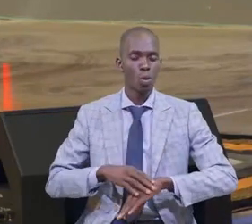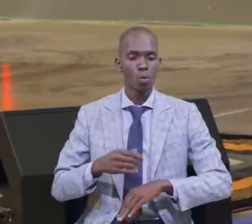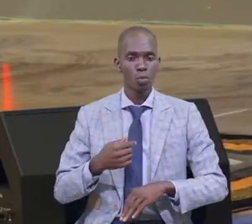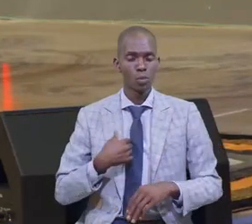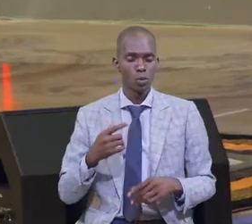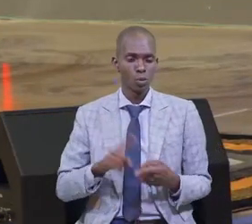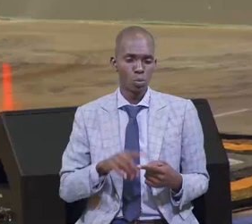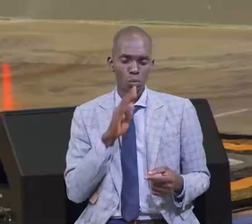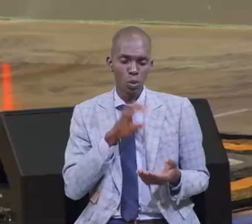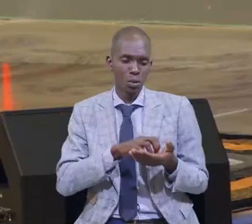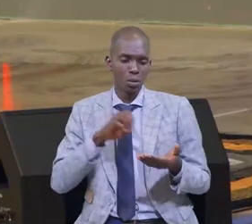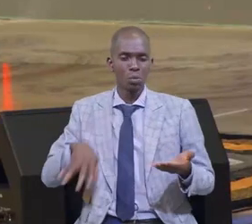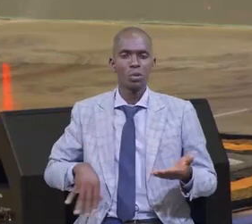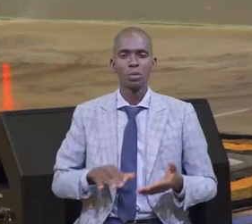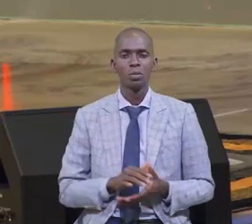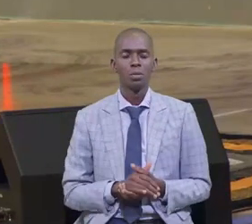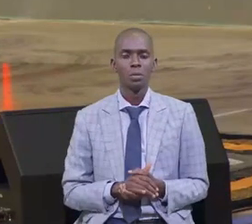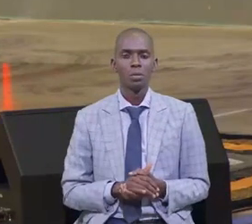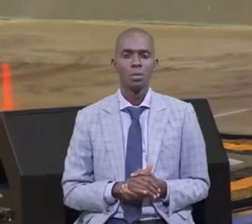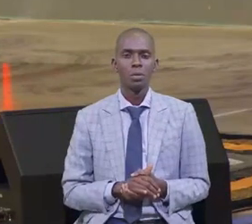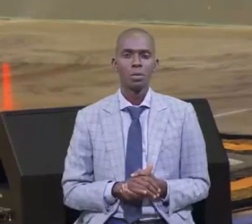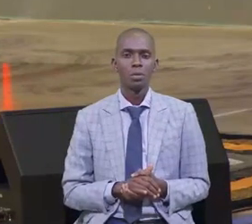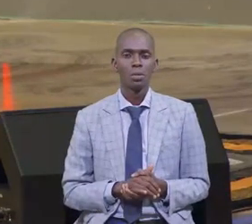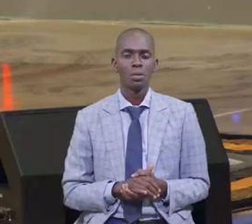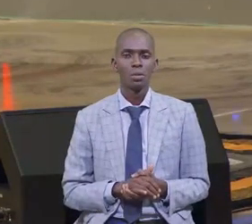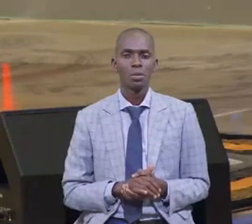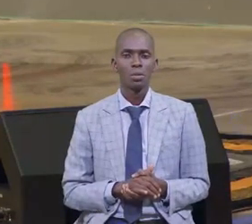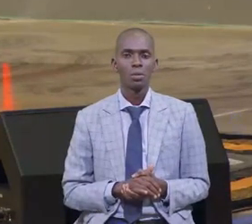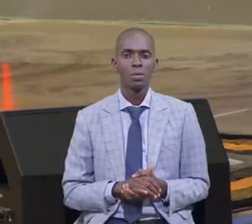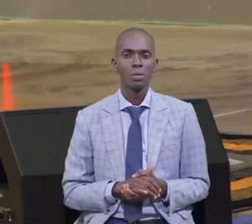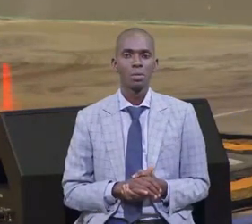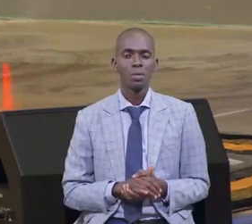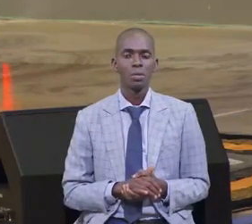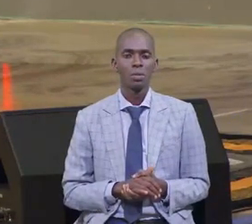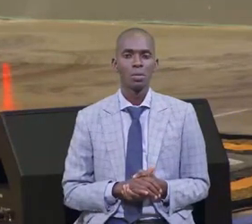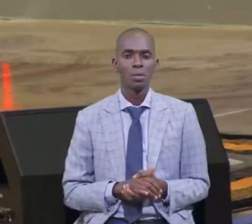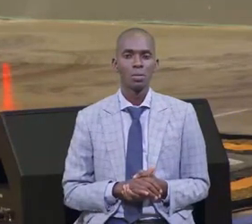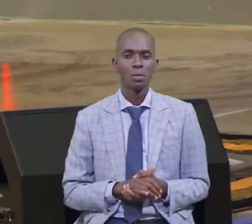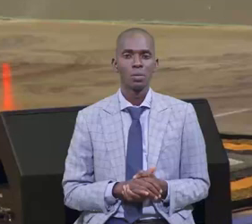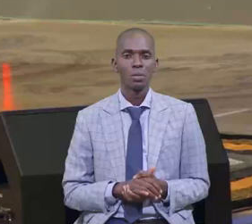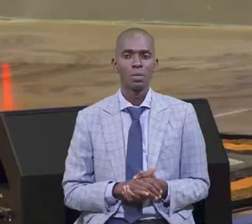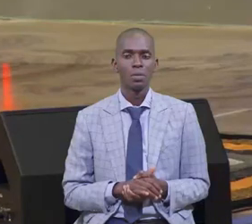qui ôtent ta protection et ta haie autour de moi.